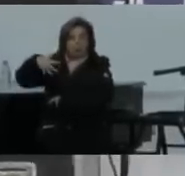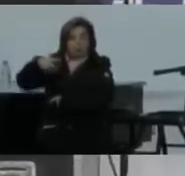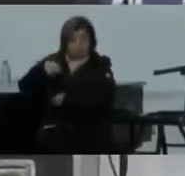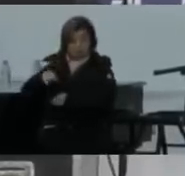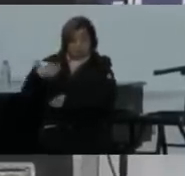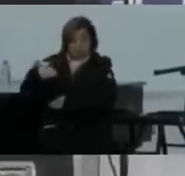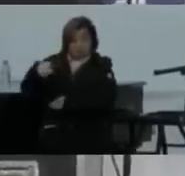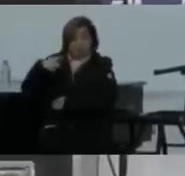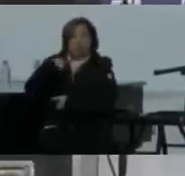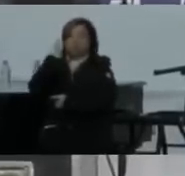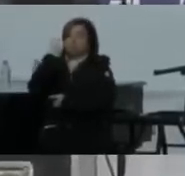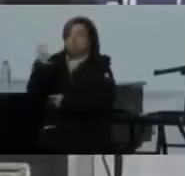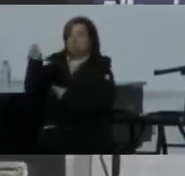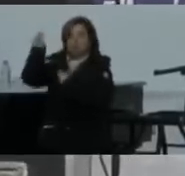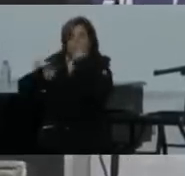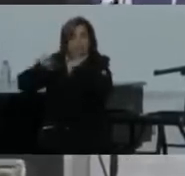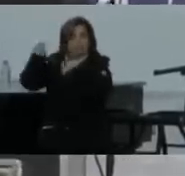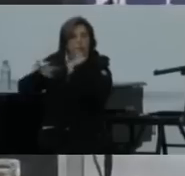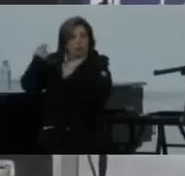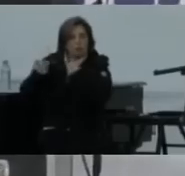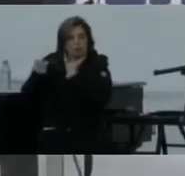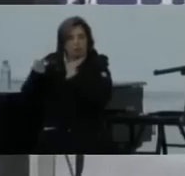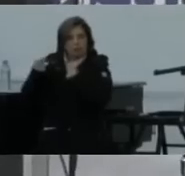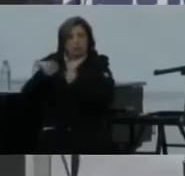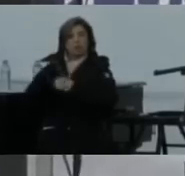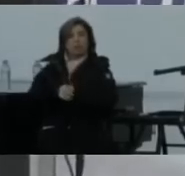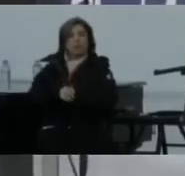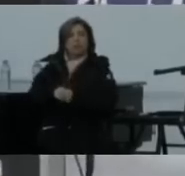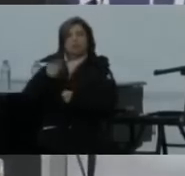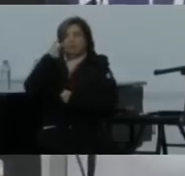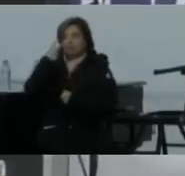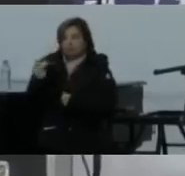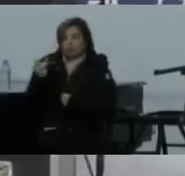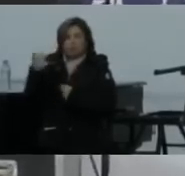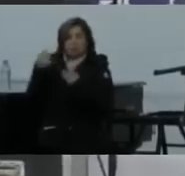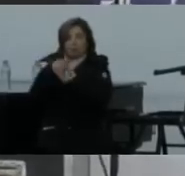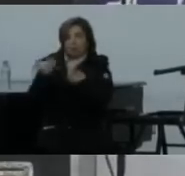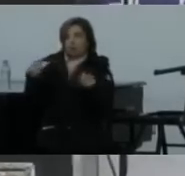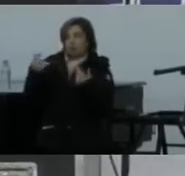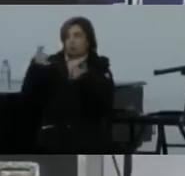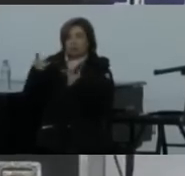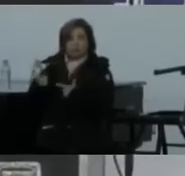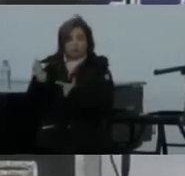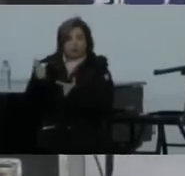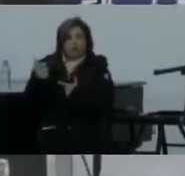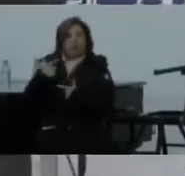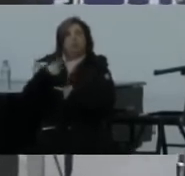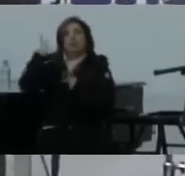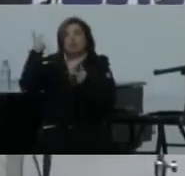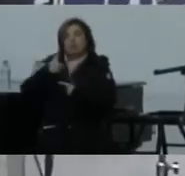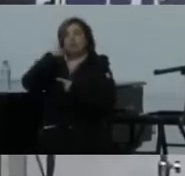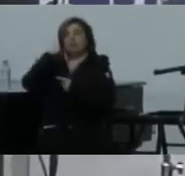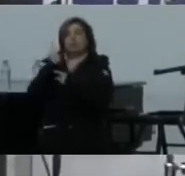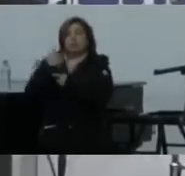nei conti, a 3 miliardi e mezzo di deficit, fosse una società normale sarebbe già coi libri in tribunale, al monopolio, hai capito,